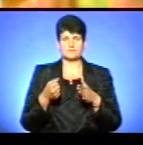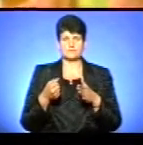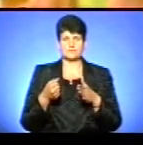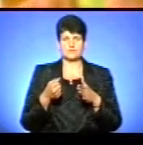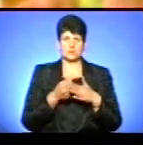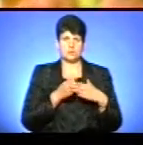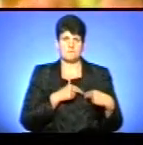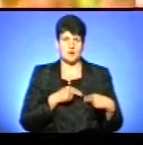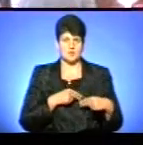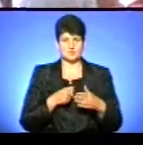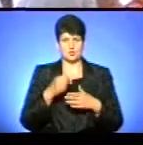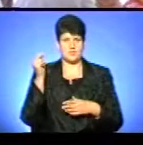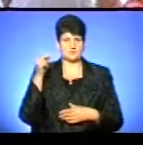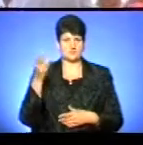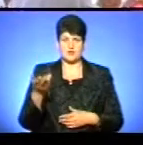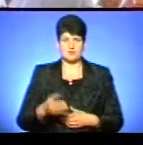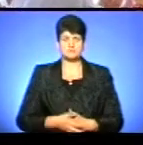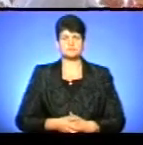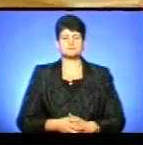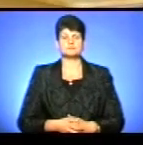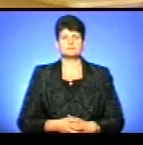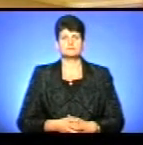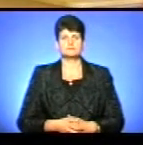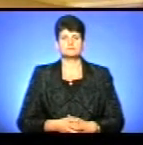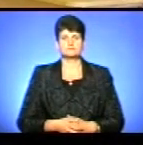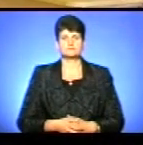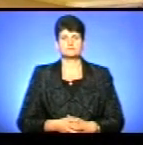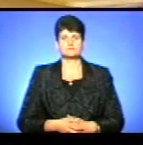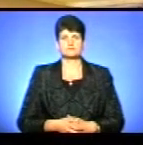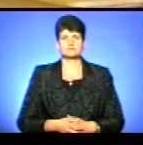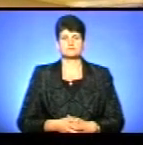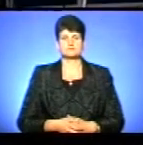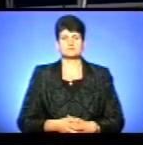до праці, до навчання. Богдан Боденчук, Андрій Прокопів. Новини.